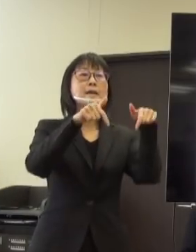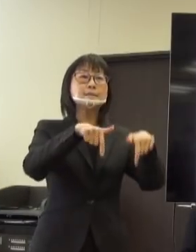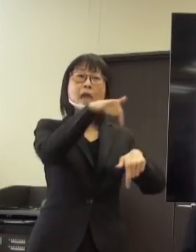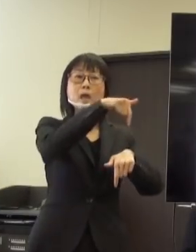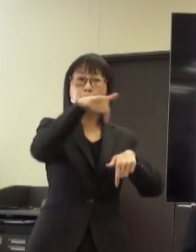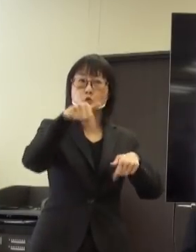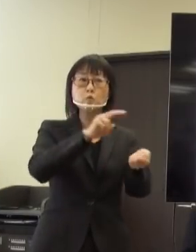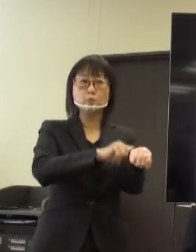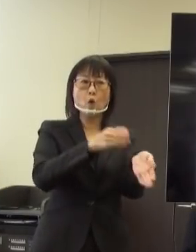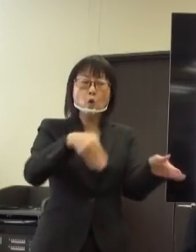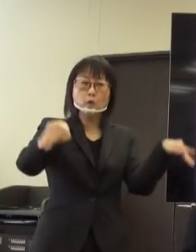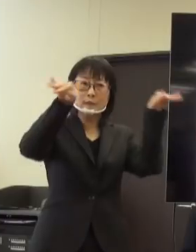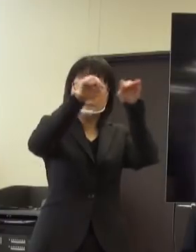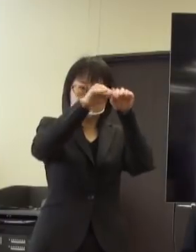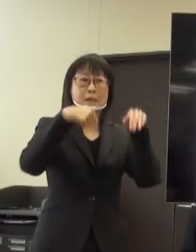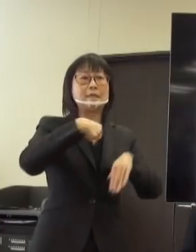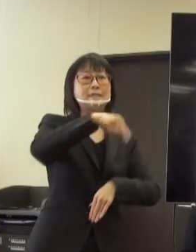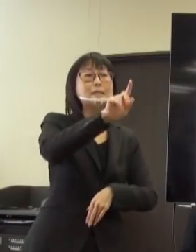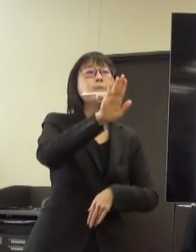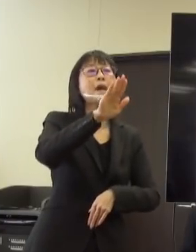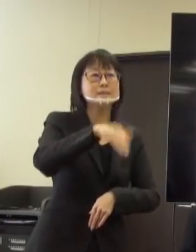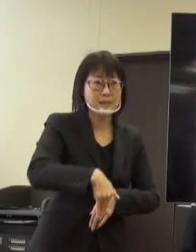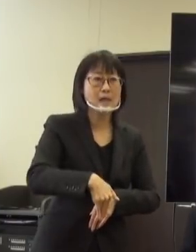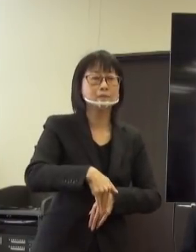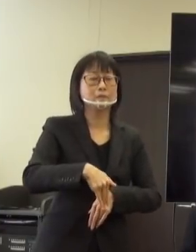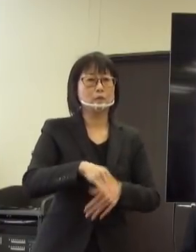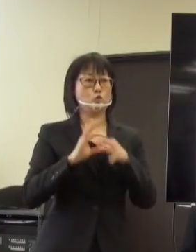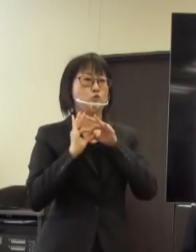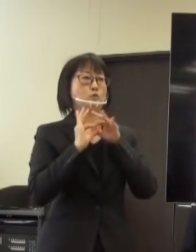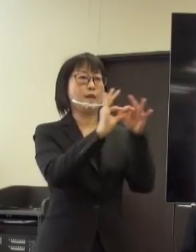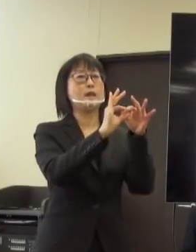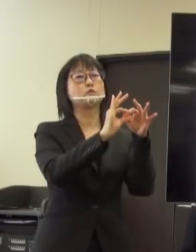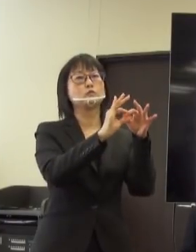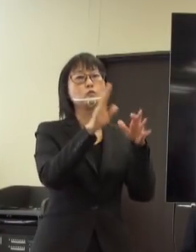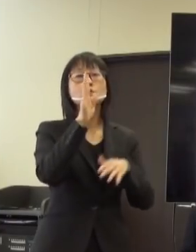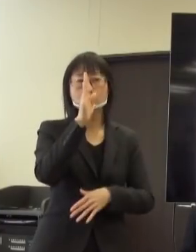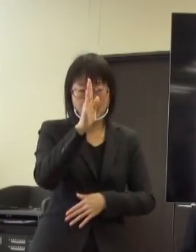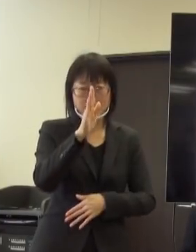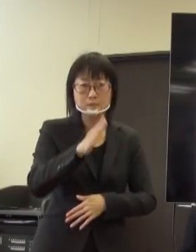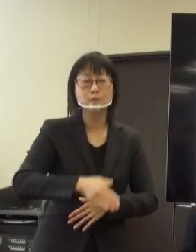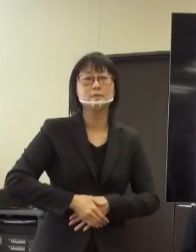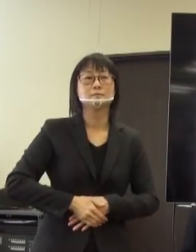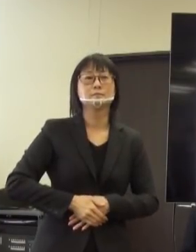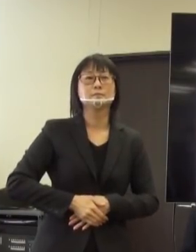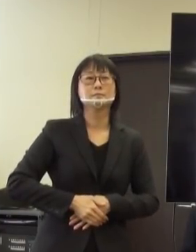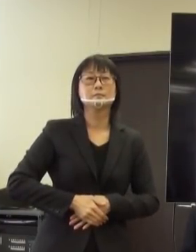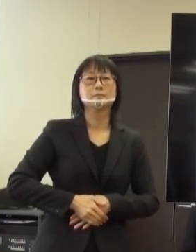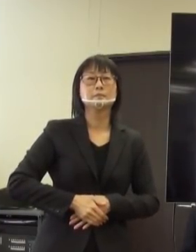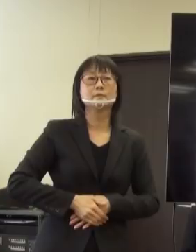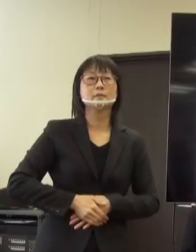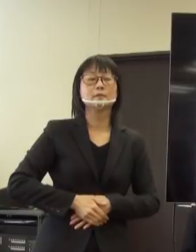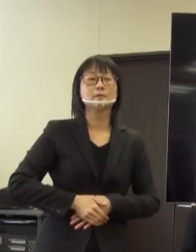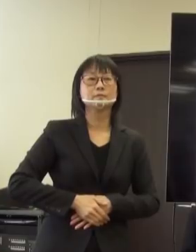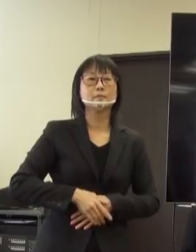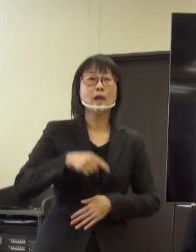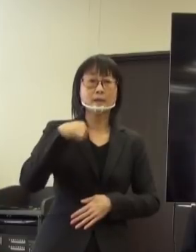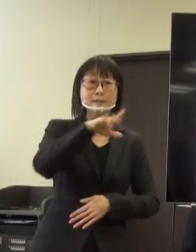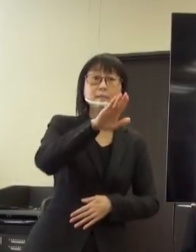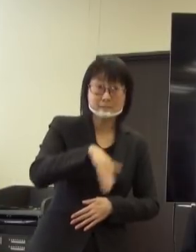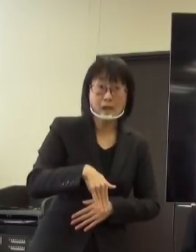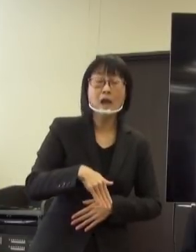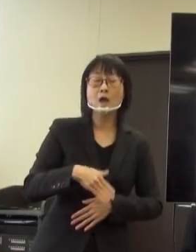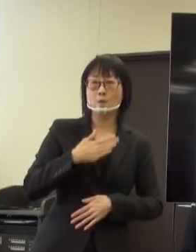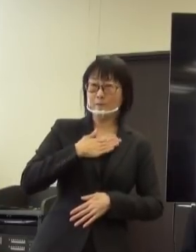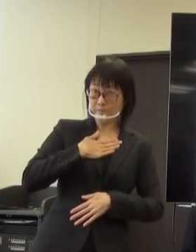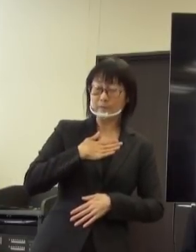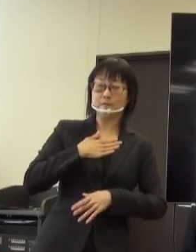をおっしゃっていただきますれば、我々もそれなりのまた判断がしやすくなりますのでよろし